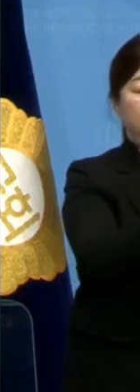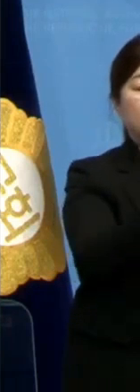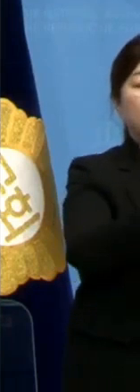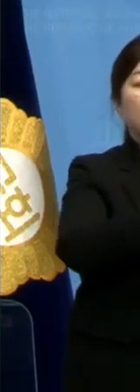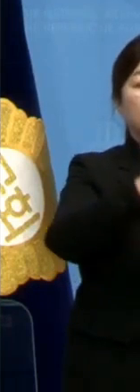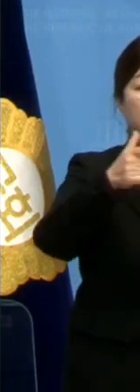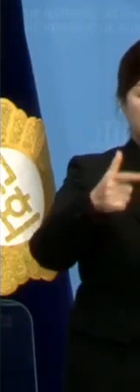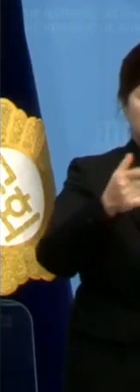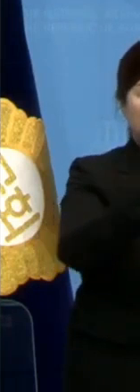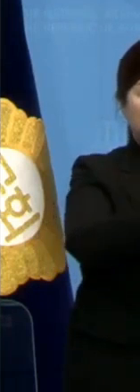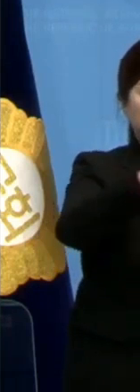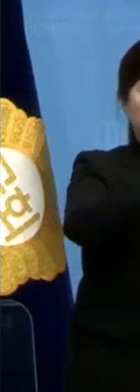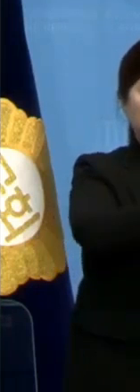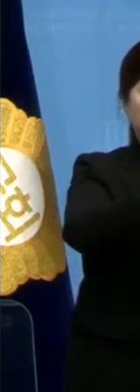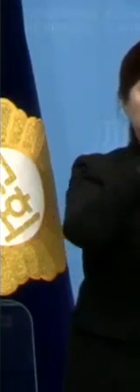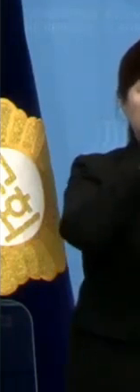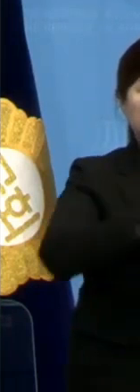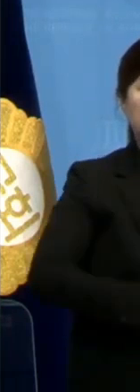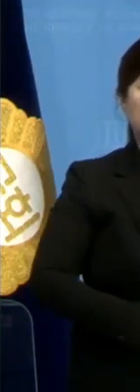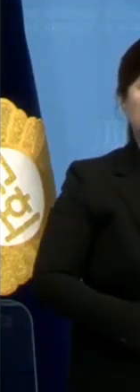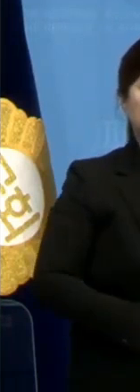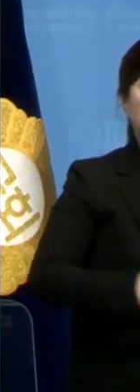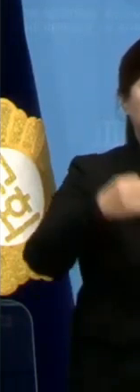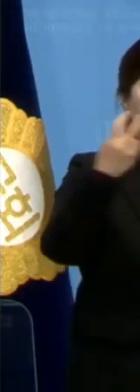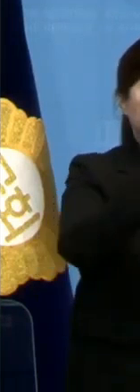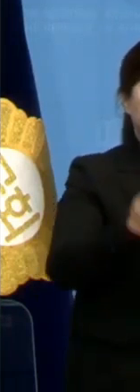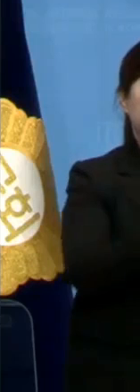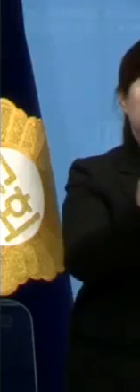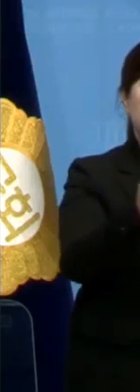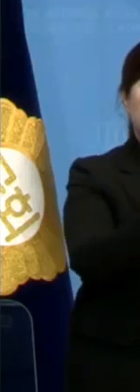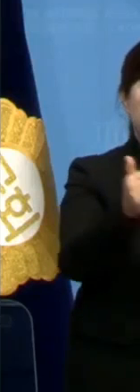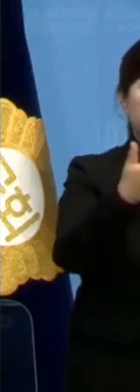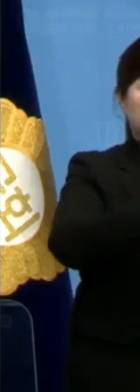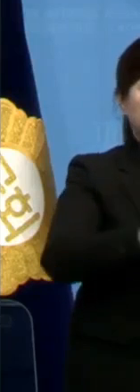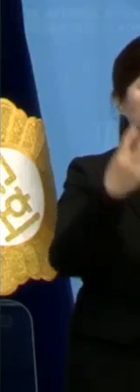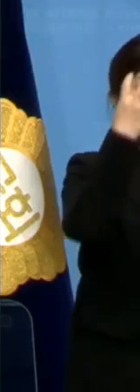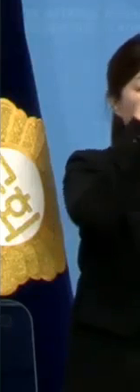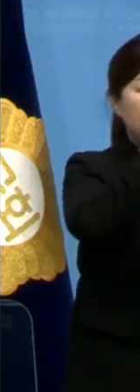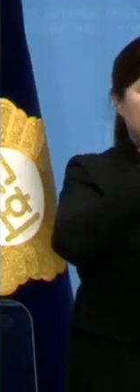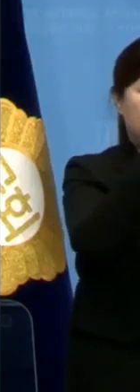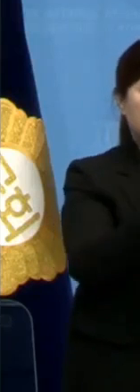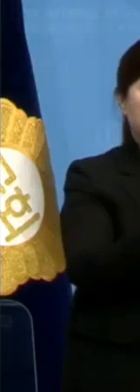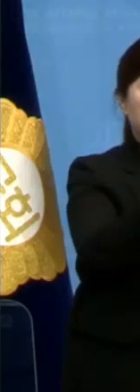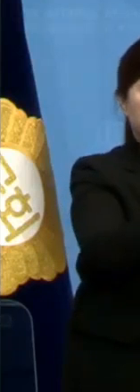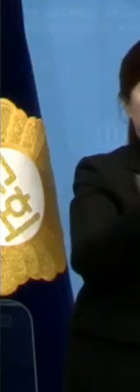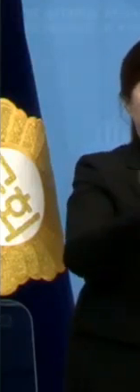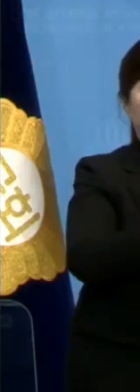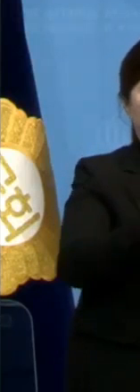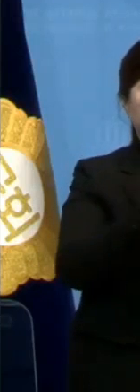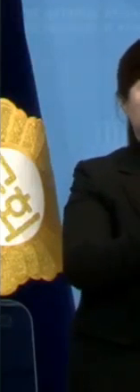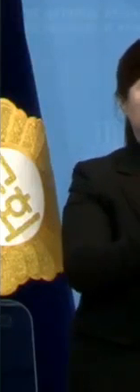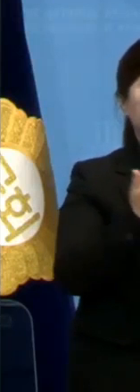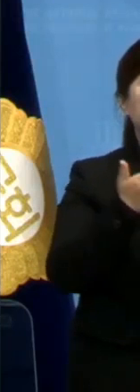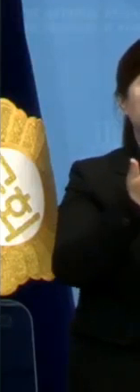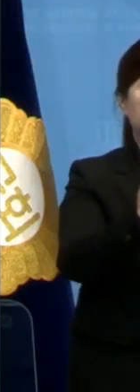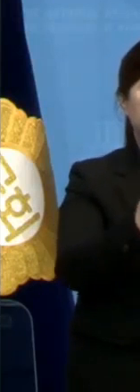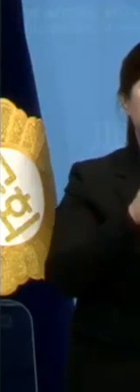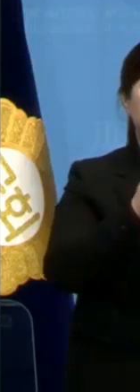확대해 나가도록 하겠습니다. 그리고 이들을 위한 자녀 돌봄을 위한 시설 지원과 비용 지원, 처우 개선을